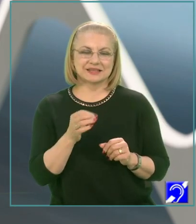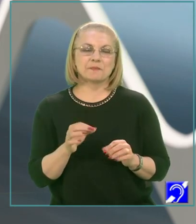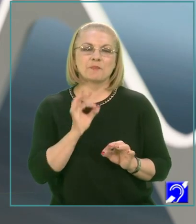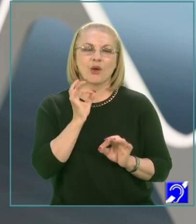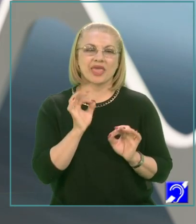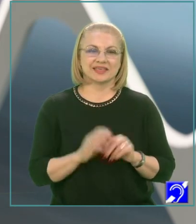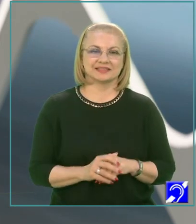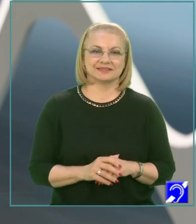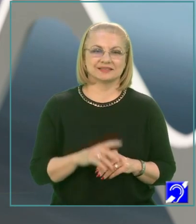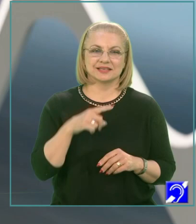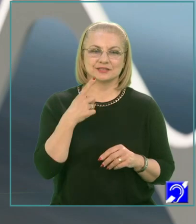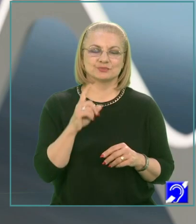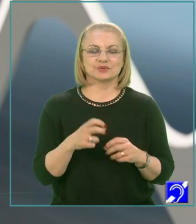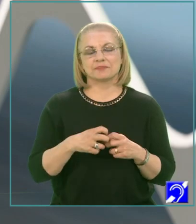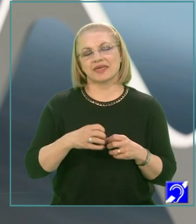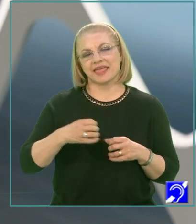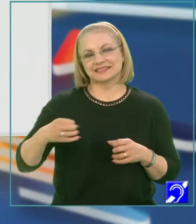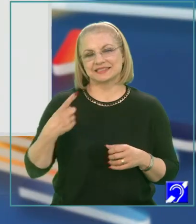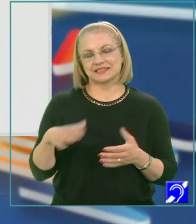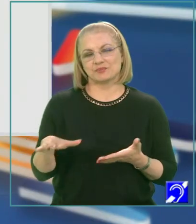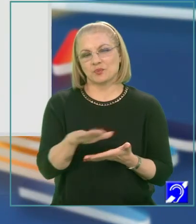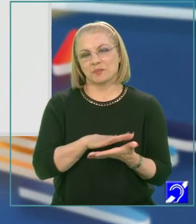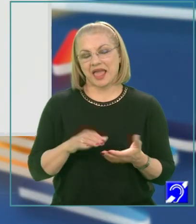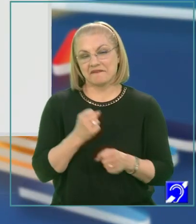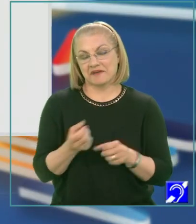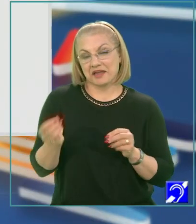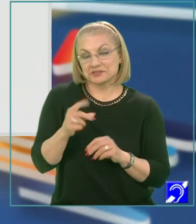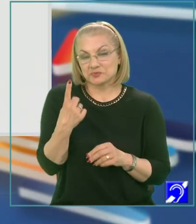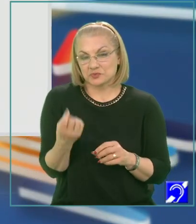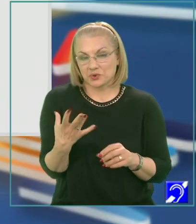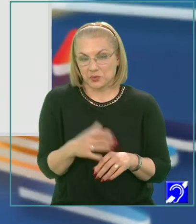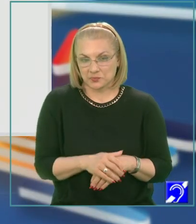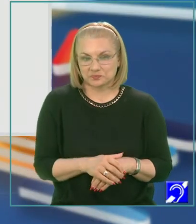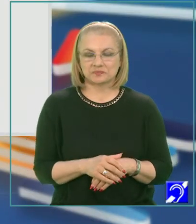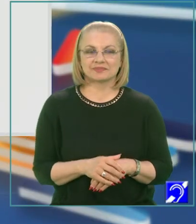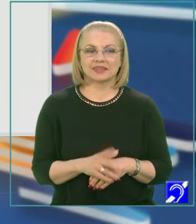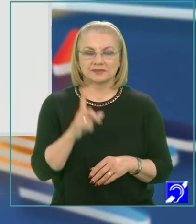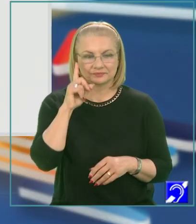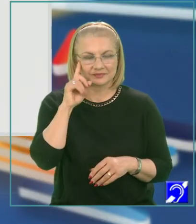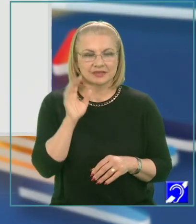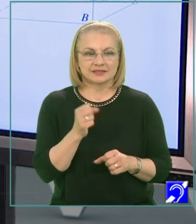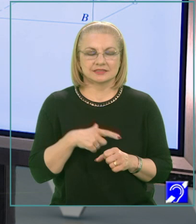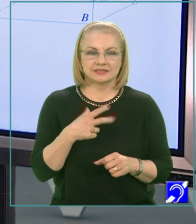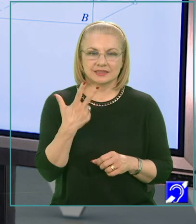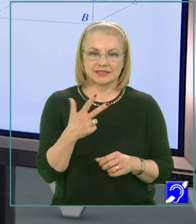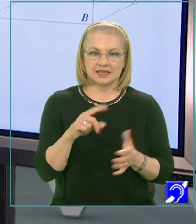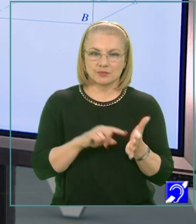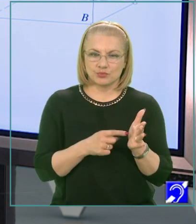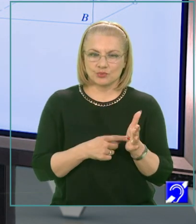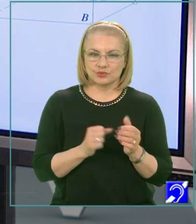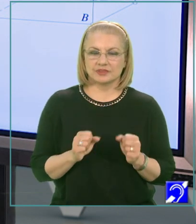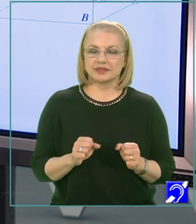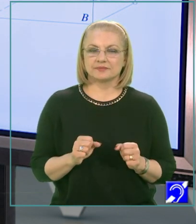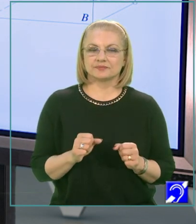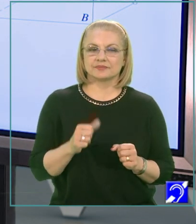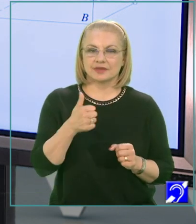trebuie să extindem un plan. Planul este dat prin trei puncte necoliniare, cum bine știm, da? A,